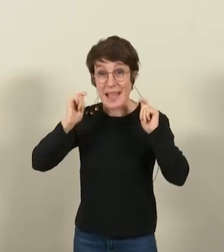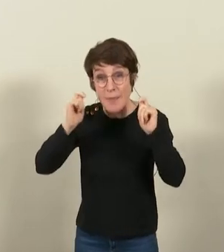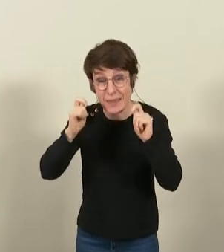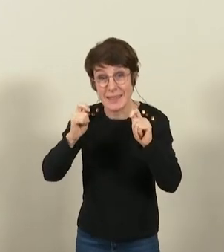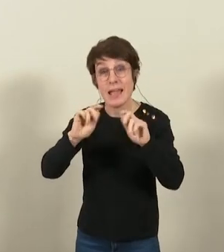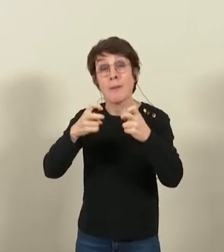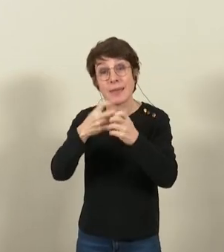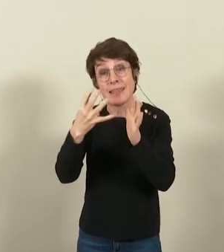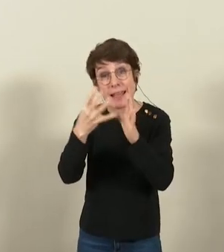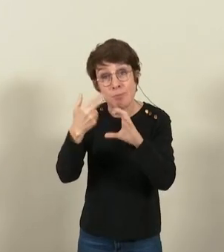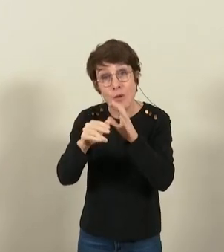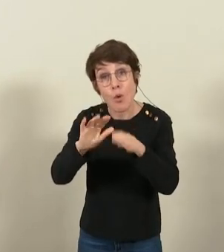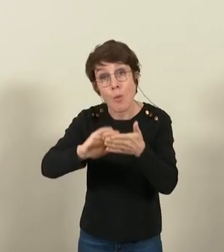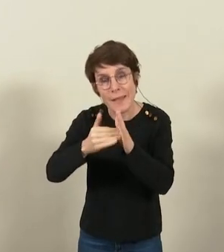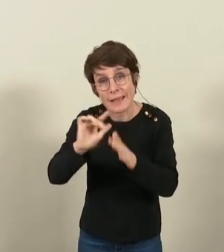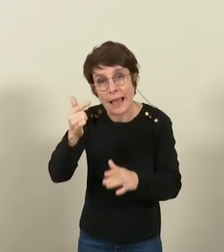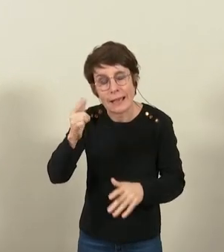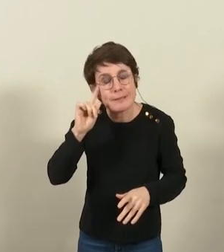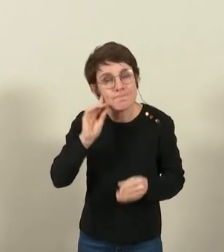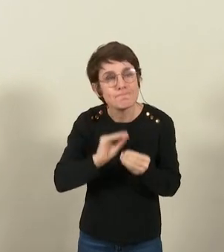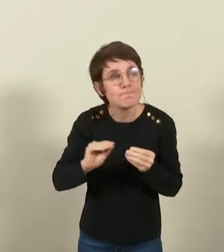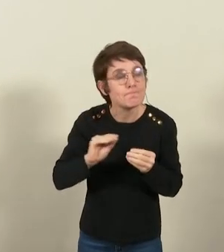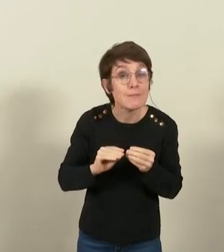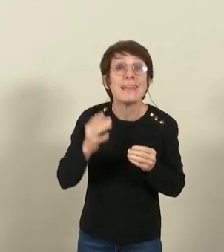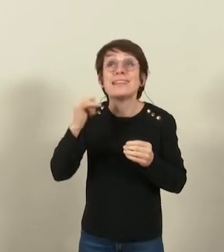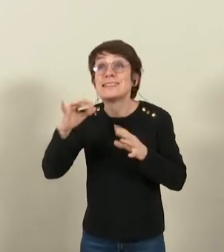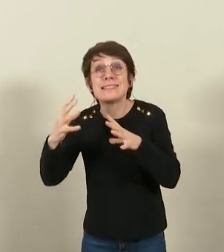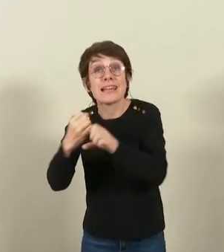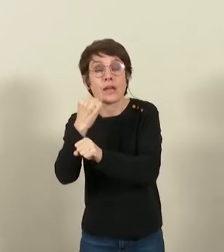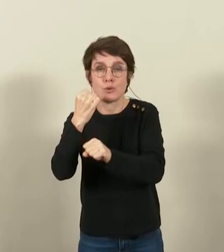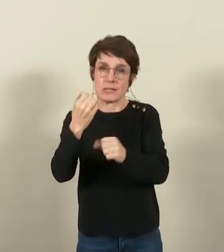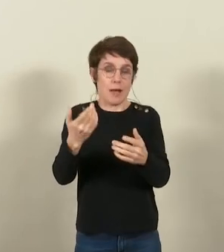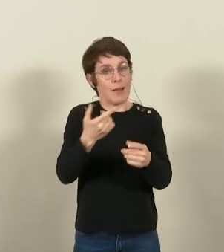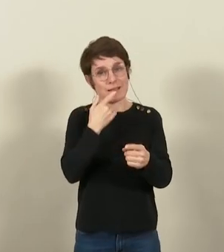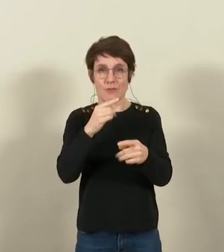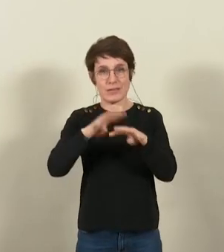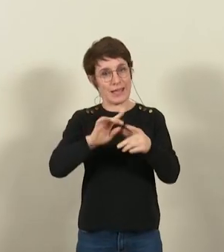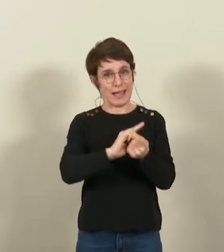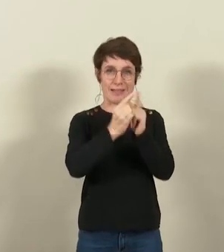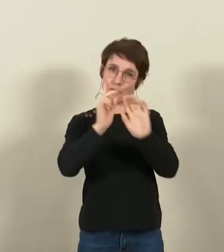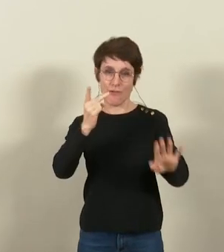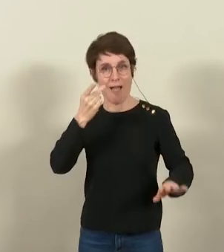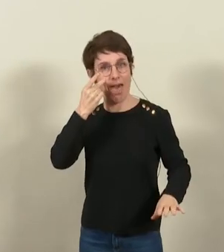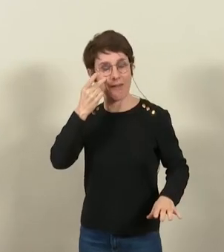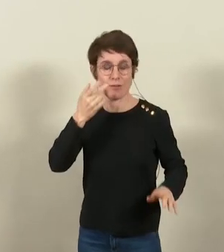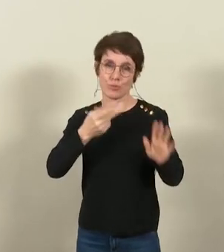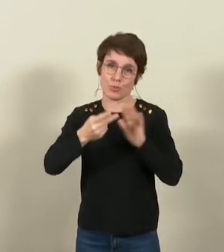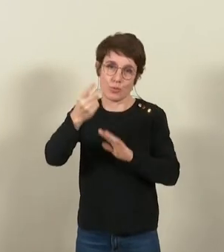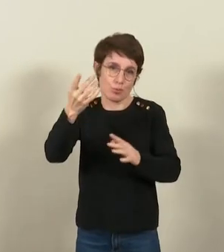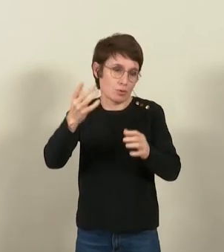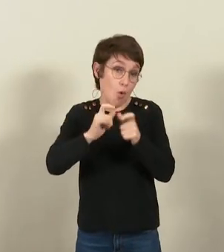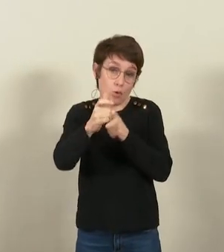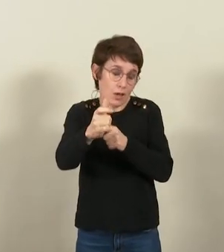le mètre carré et si il y arrivait ce serait un parfait exemple de gentrification avec toutes les conséquences que l'on connaît